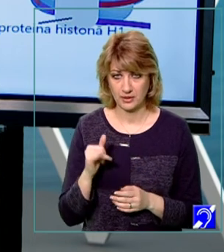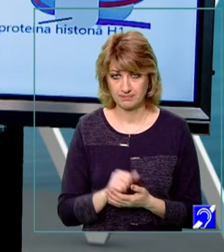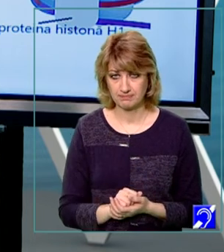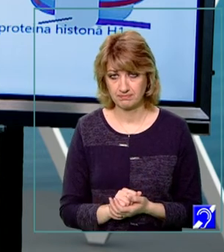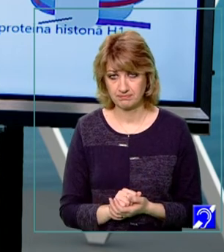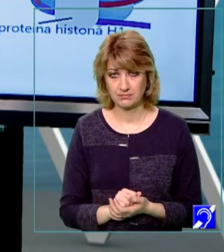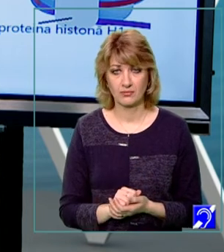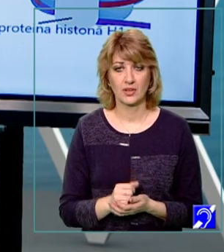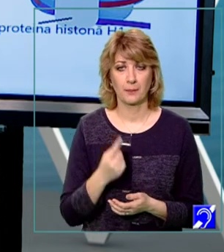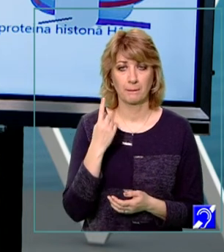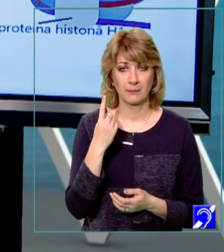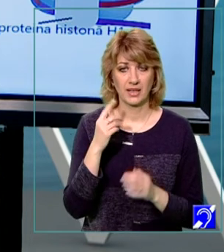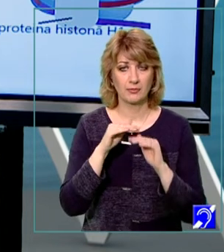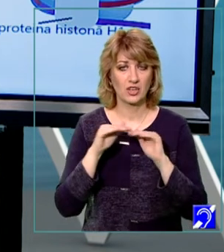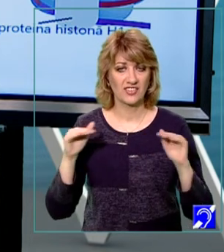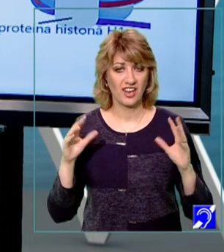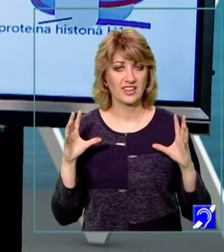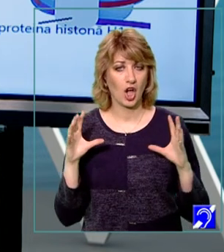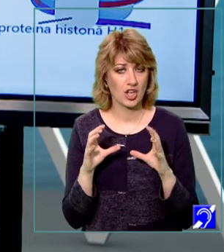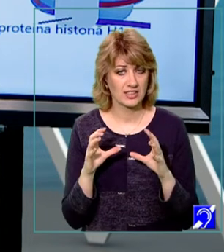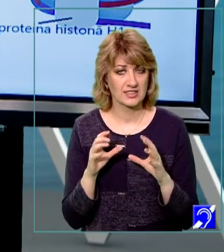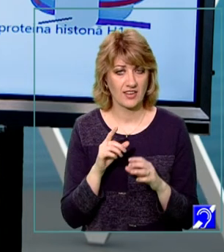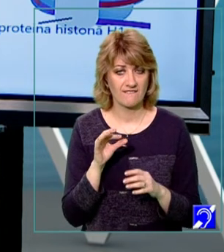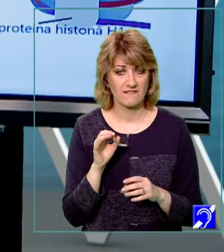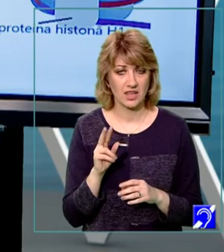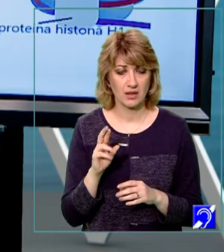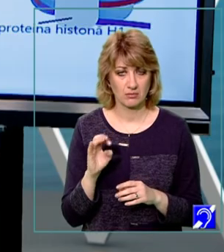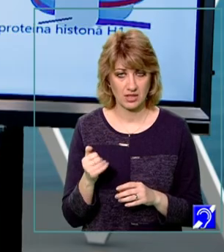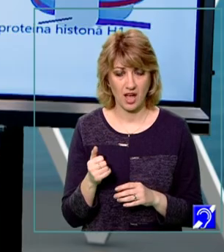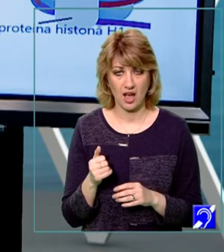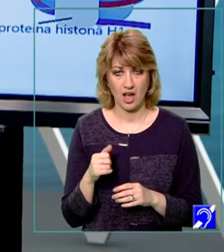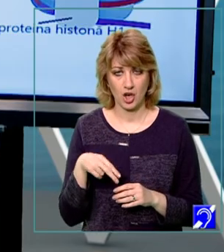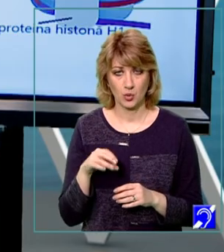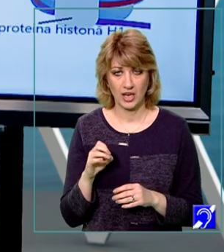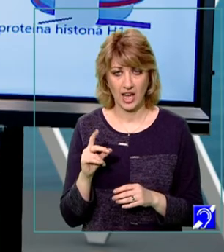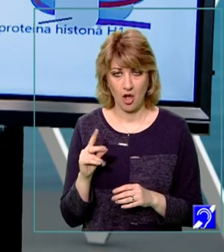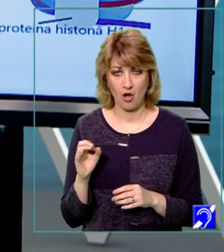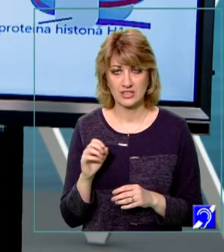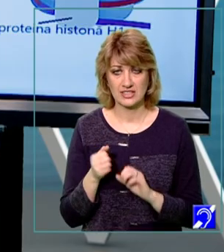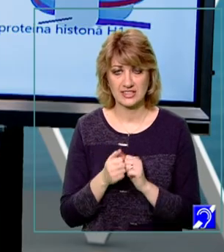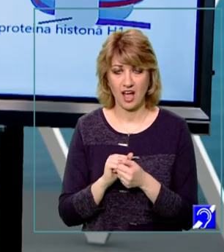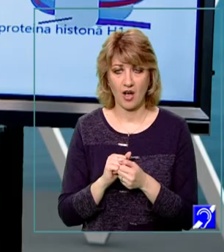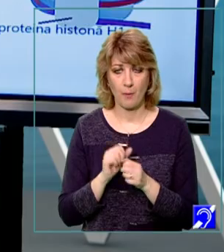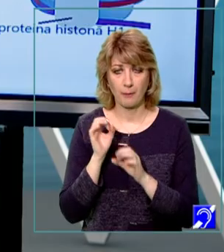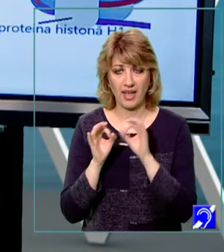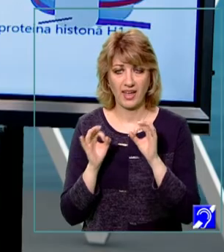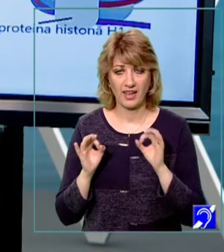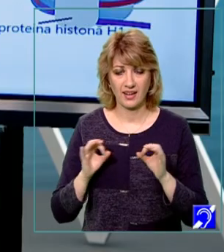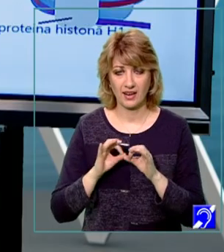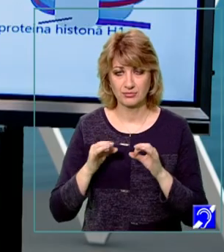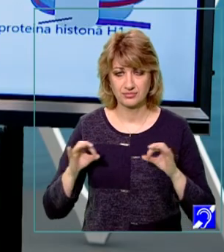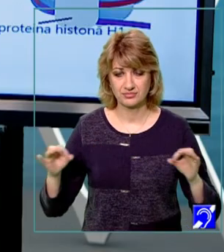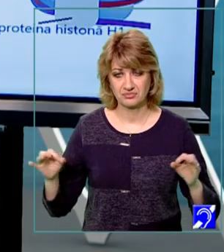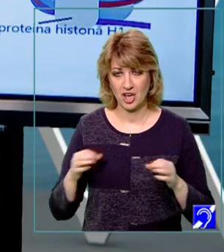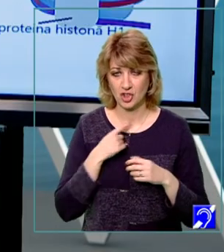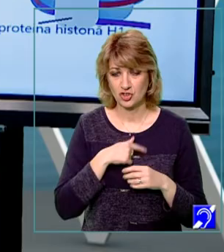Primul nivel de condensare este fibra nucleozomală sau modelul șiragului de perle, mai este el numit, deoarece